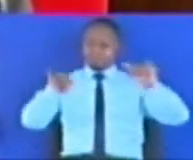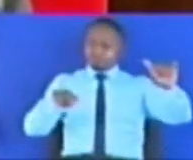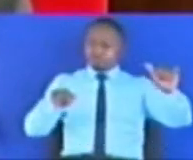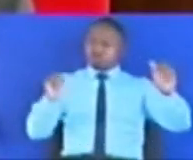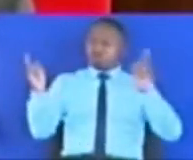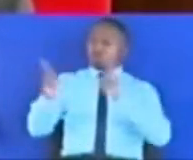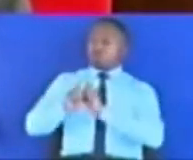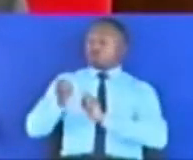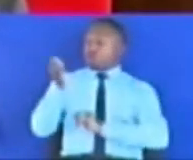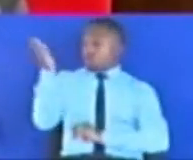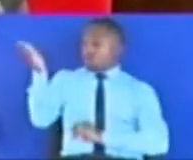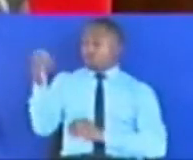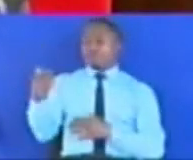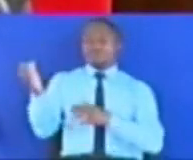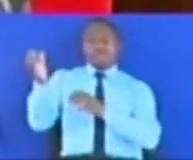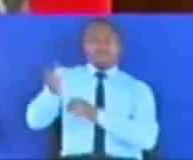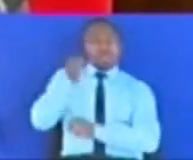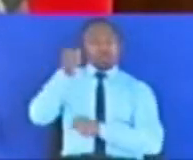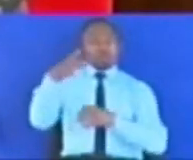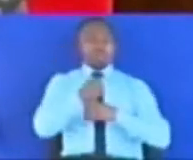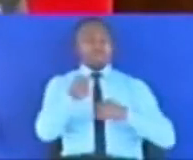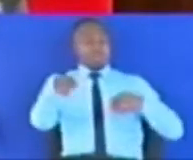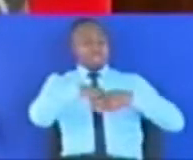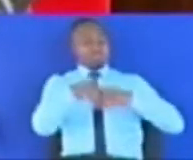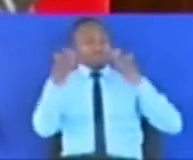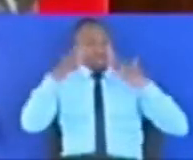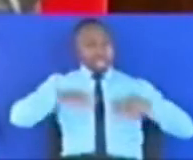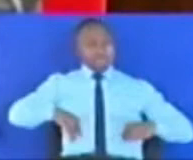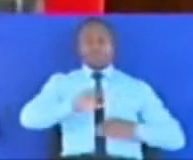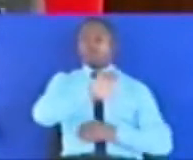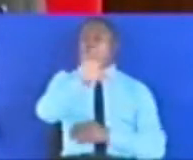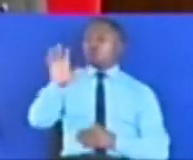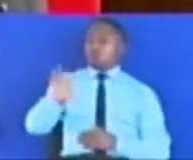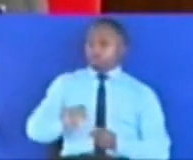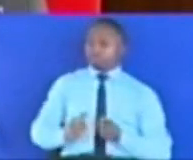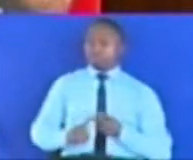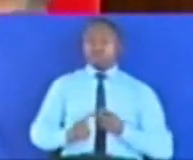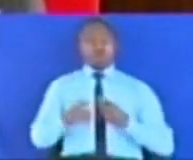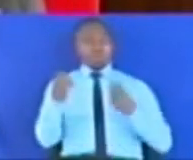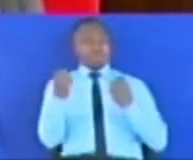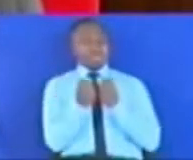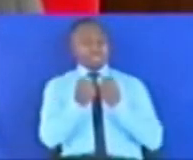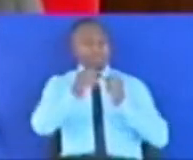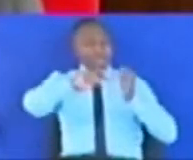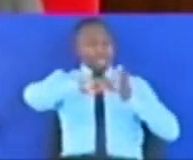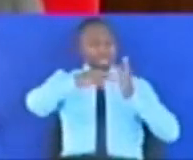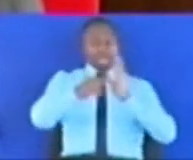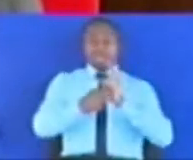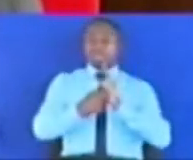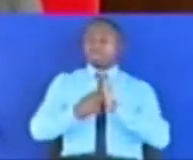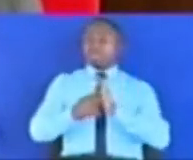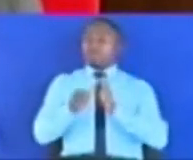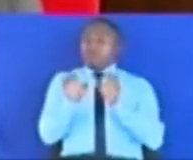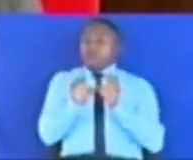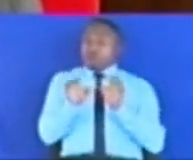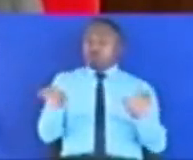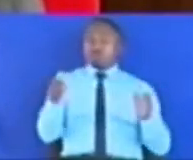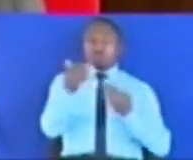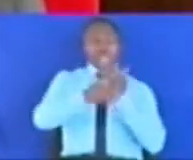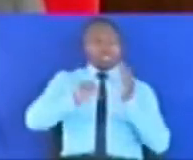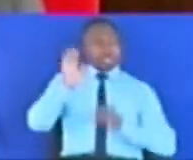wenzetu wamefanikiwa kuwa na bima ya afya kwa wote. Waliweka mkakati maarufu kwa nchi